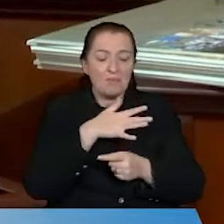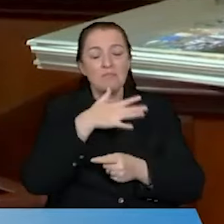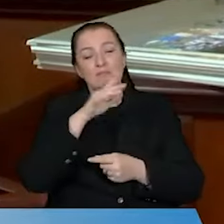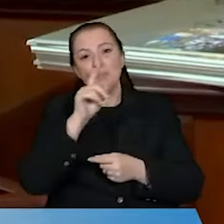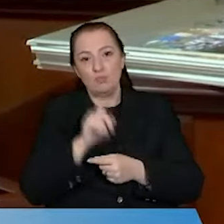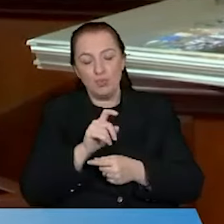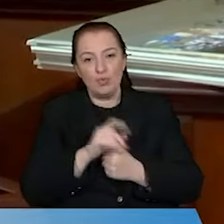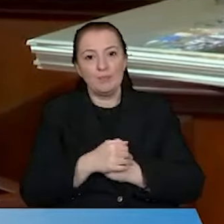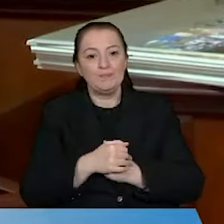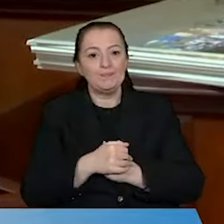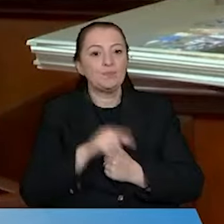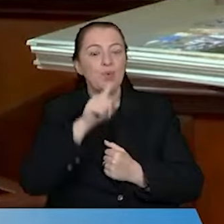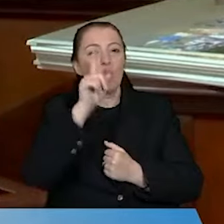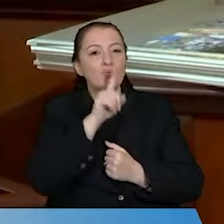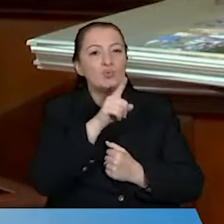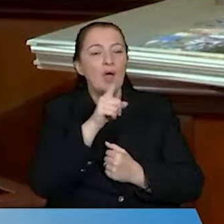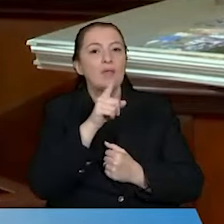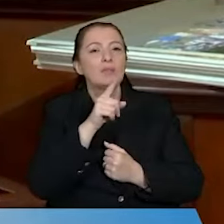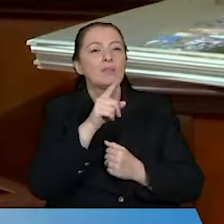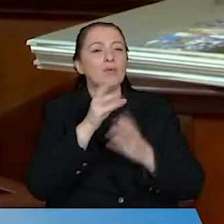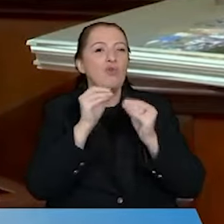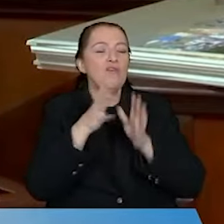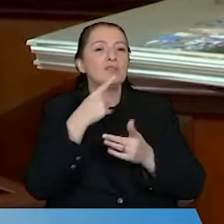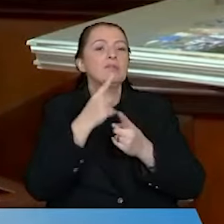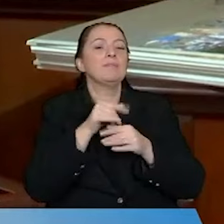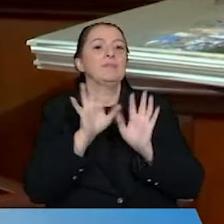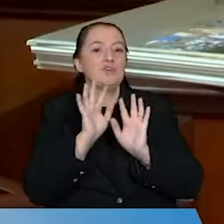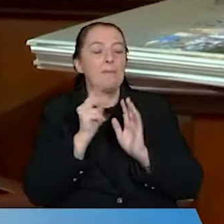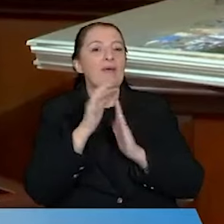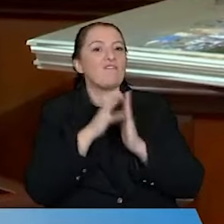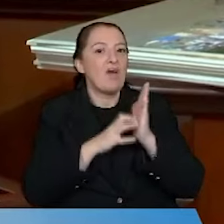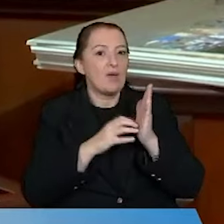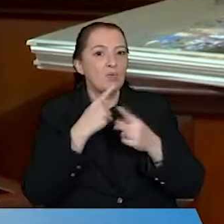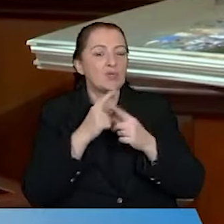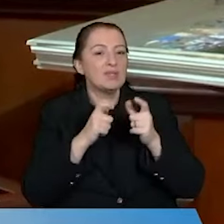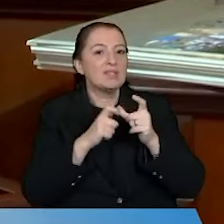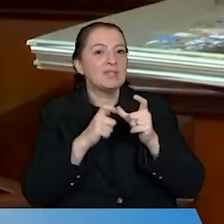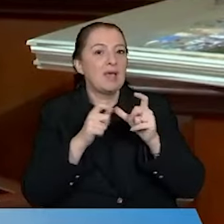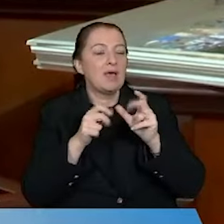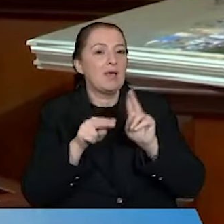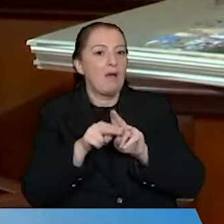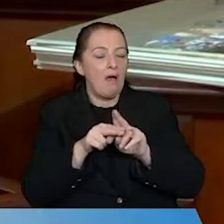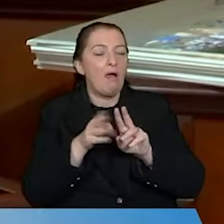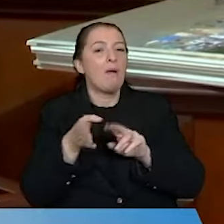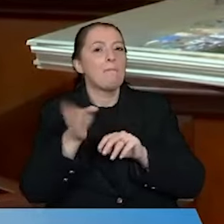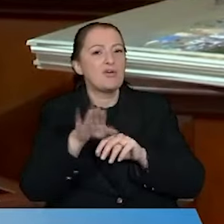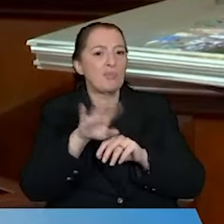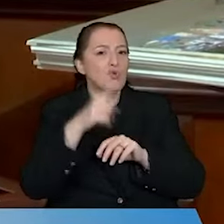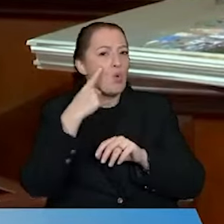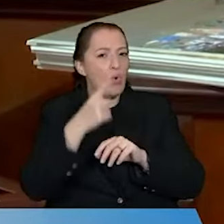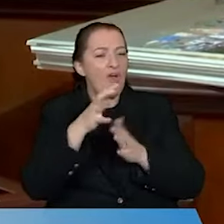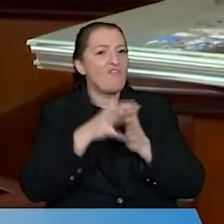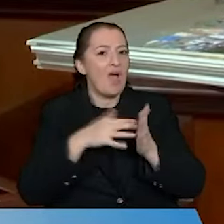çok hakim değilim. O yüzden de o konuda çok ama vergilerden bahsederken yani SSK vergileri, diğer vergileri bahsederken kamu